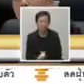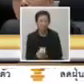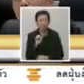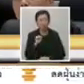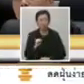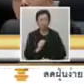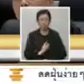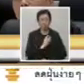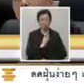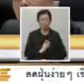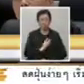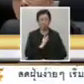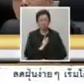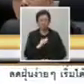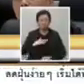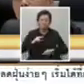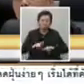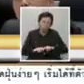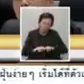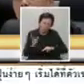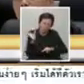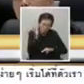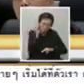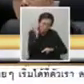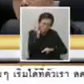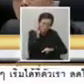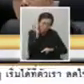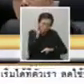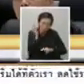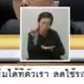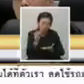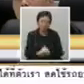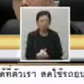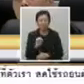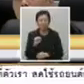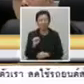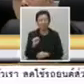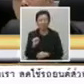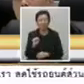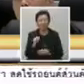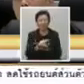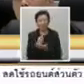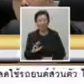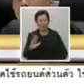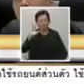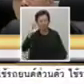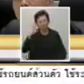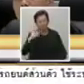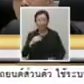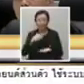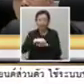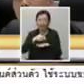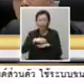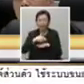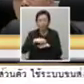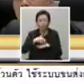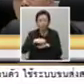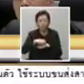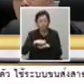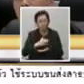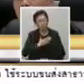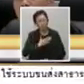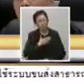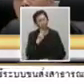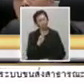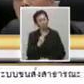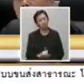งเกียรติผมนั่งฟังว่าตอนแรกท่านปรินาประท้วงท่านบอกว่าท่านกำลังเกริ่นผมก็ฟังดูว่าท่านเสรี